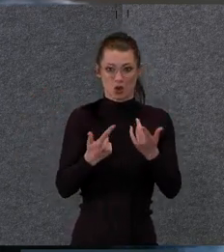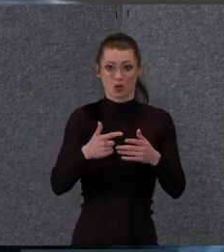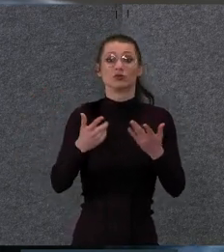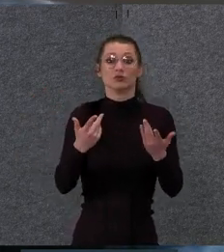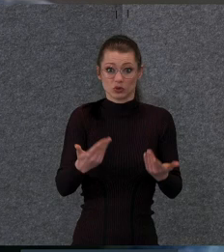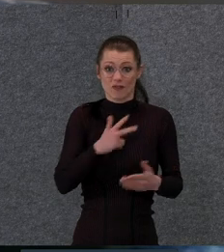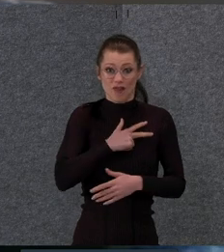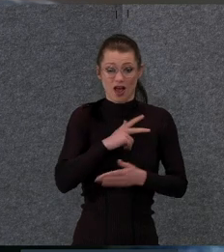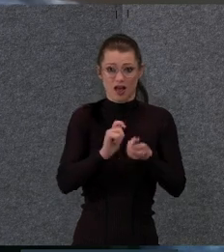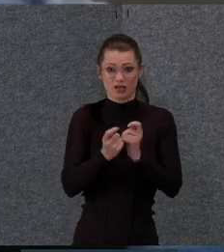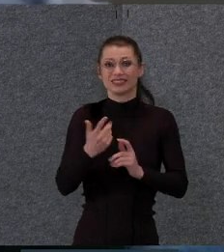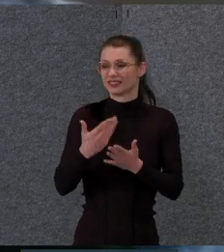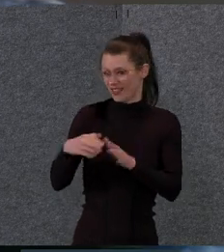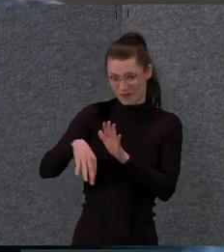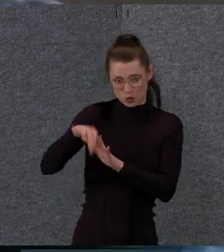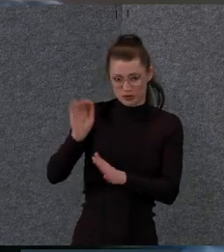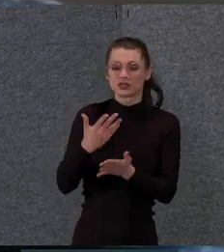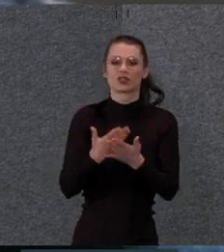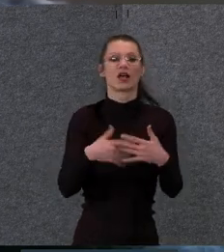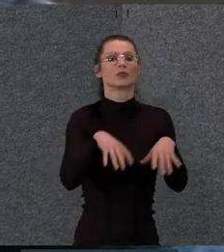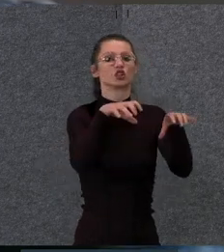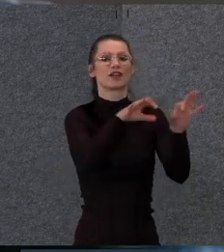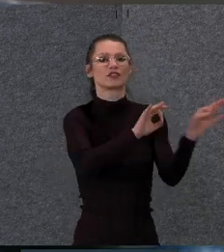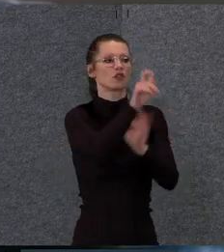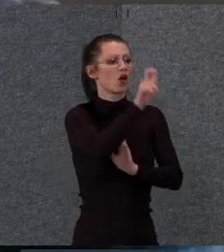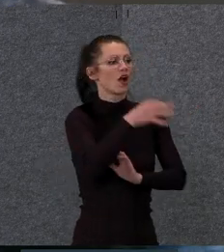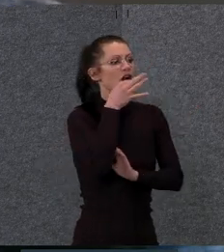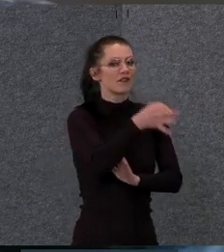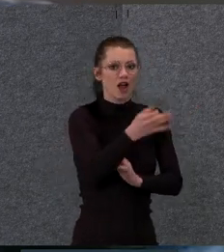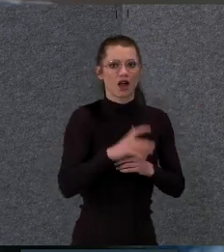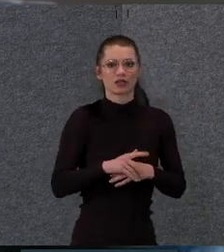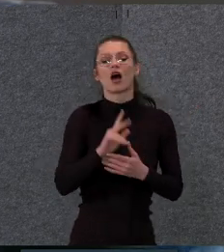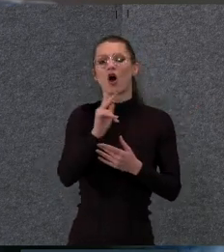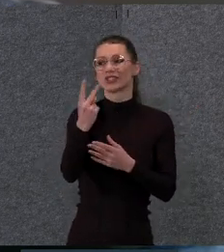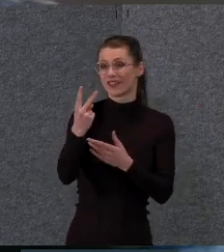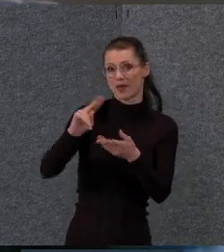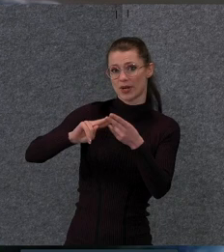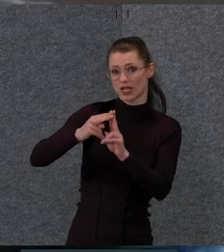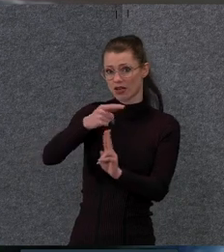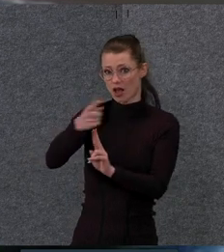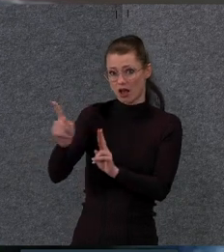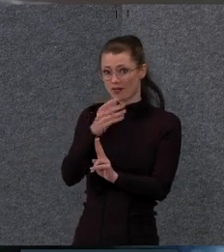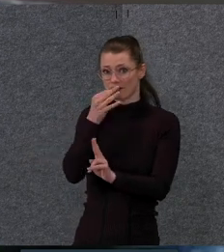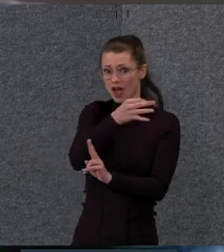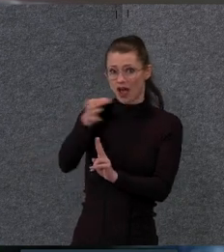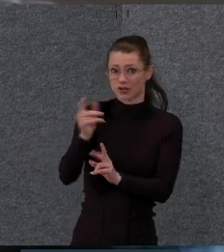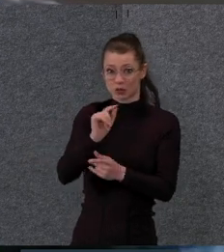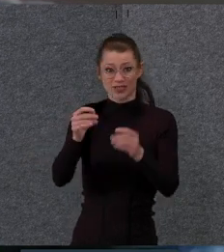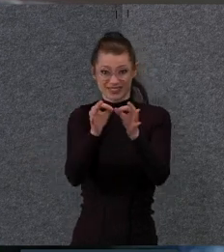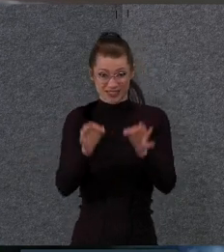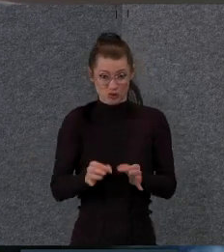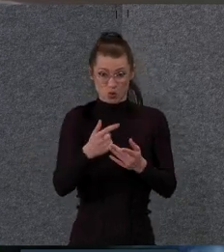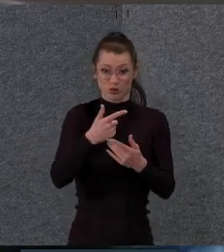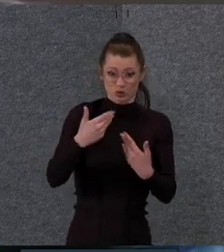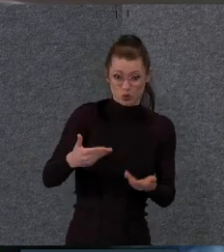gefunden. Also habe ich meine Geschäftsführerkollegen im Land angefragt, auch ein, zwei und auch einige Mitglieder. Wisst ihr, dass diese Satzung gerade beraten wird? Das